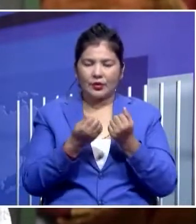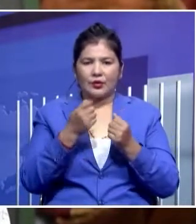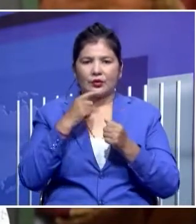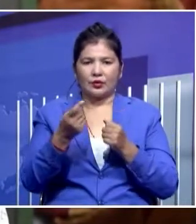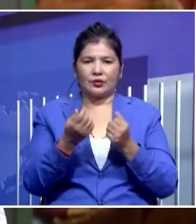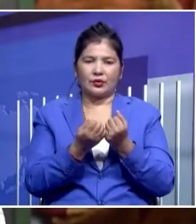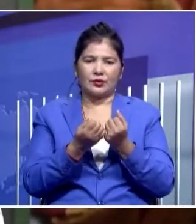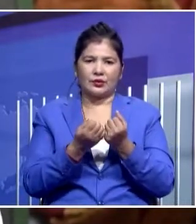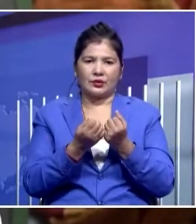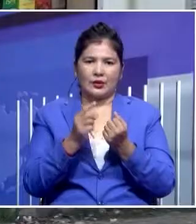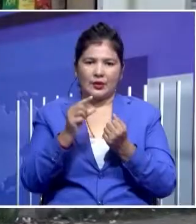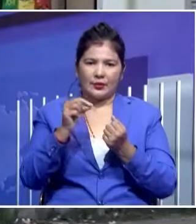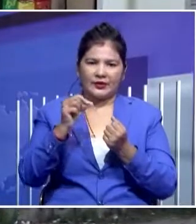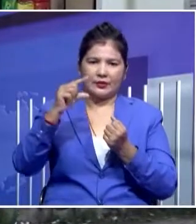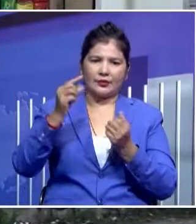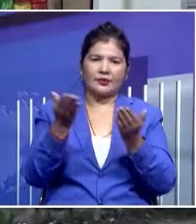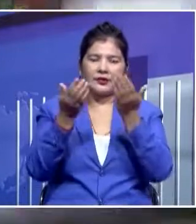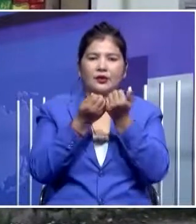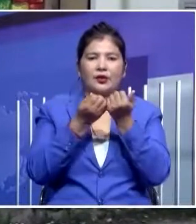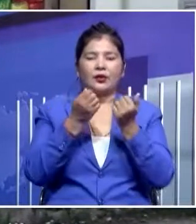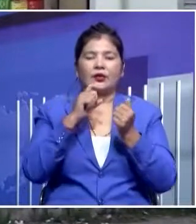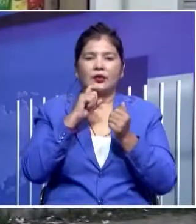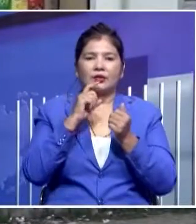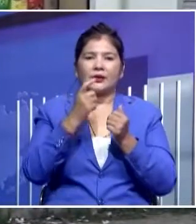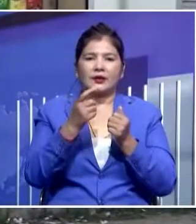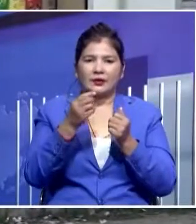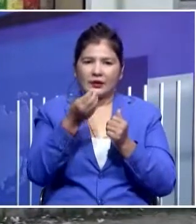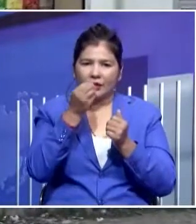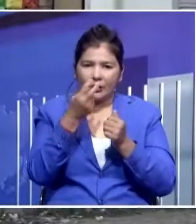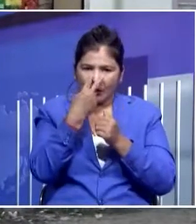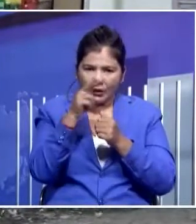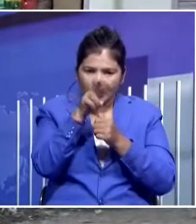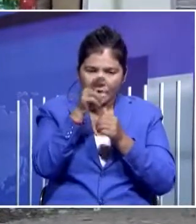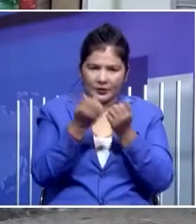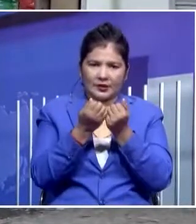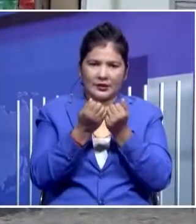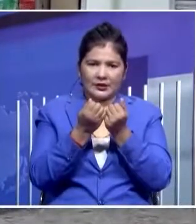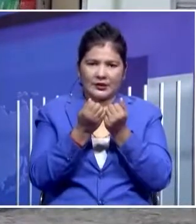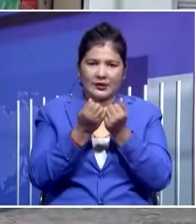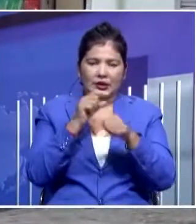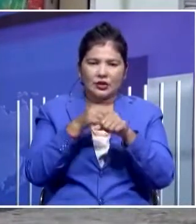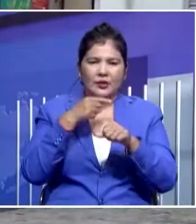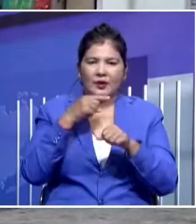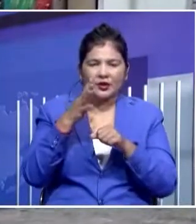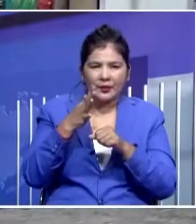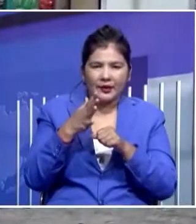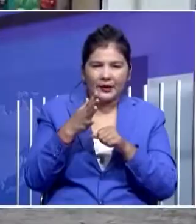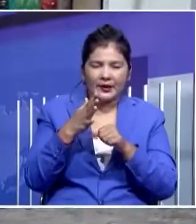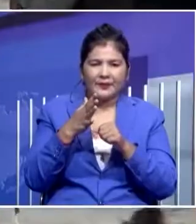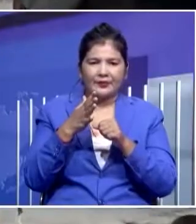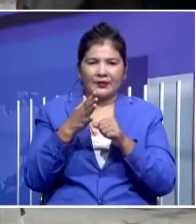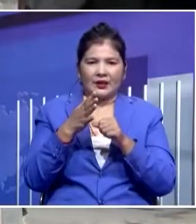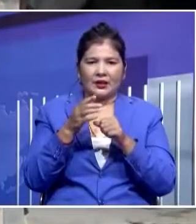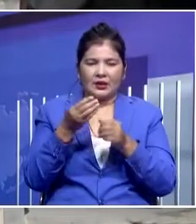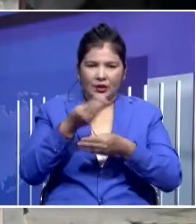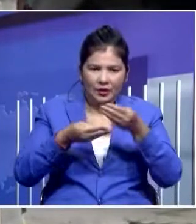अभाव गराएर मूल्य वृद्धि नगरोस् भन्ने पसल अनुगमन गर्दा खाद्य वस्तुको म्याद गुज्रिएका मिसावट भएका लेबल टाँस नगरिएका